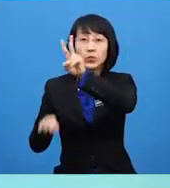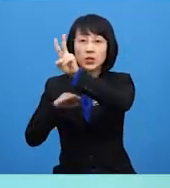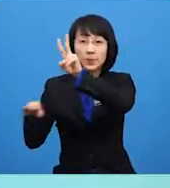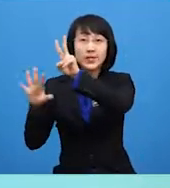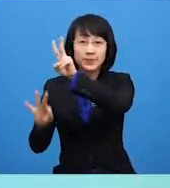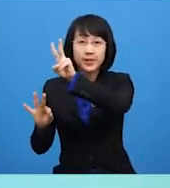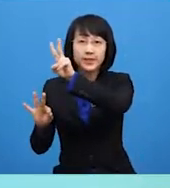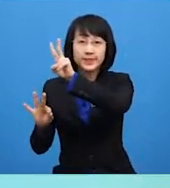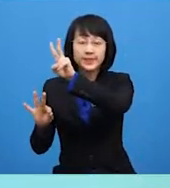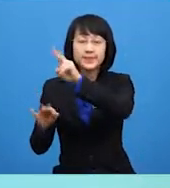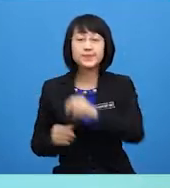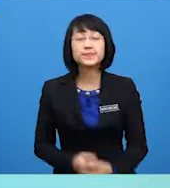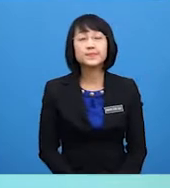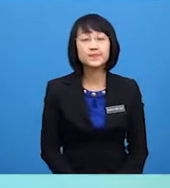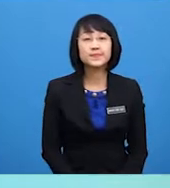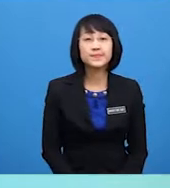2/9.